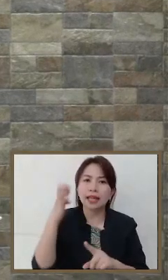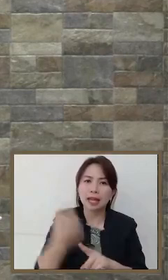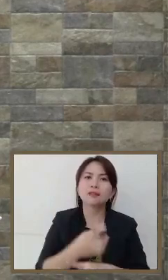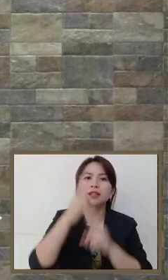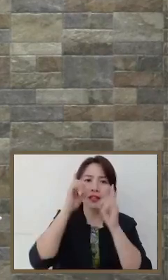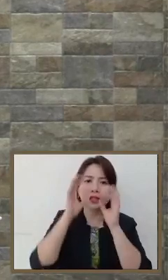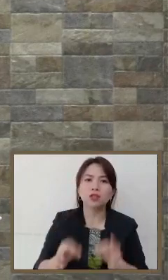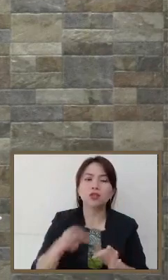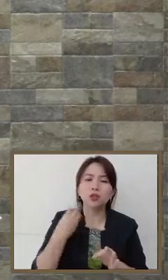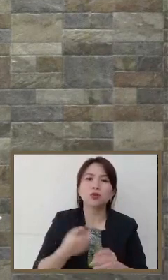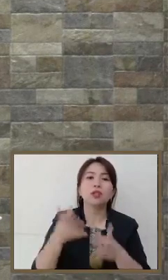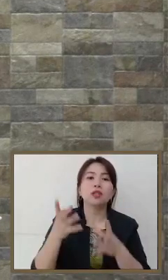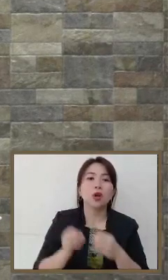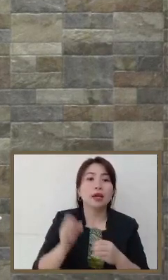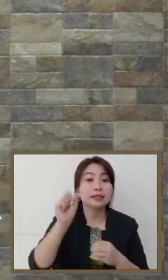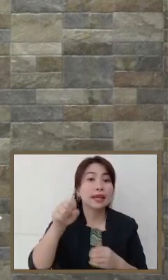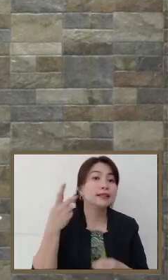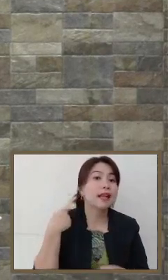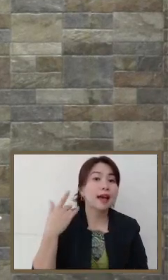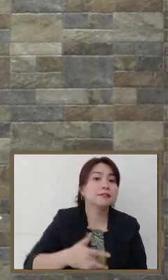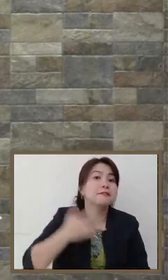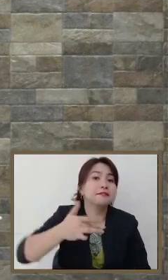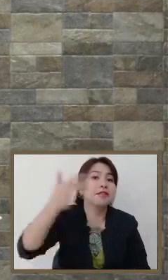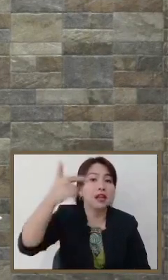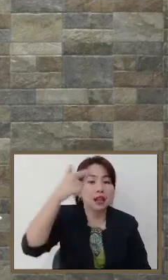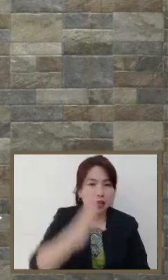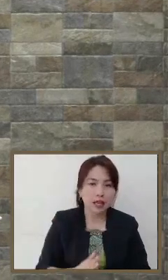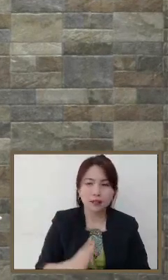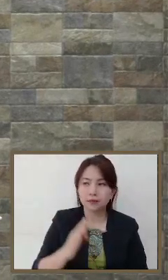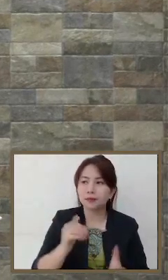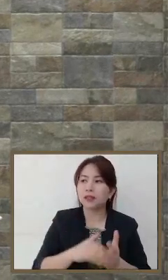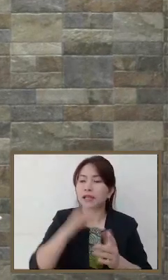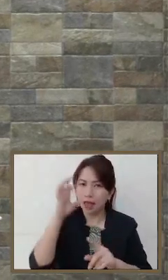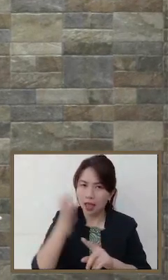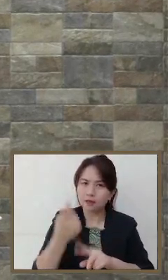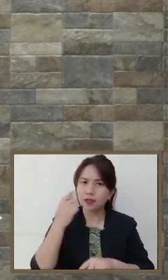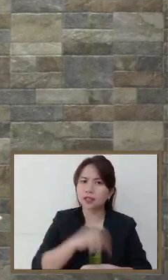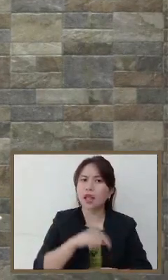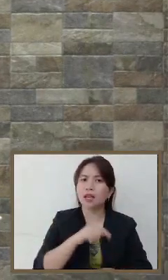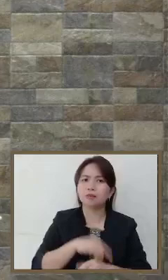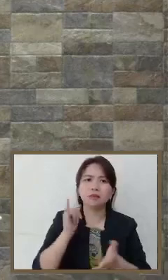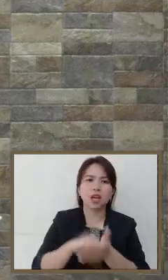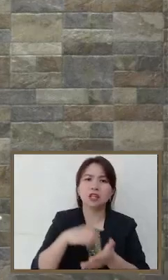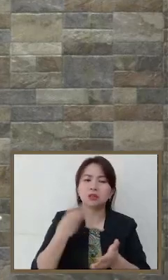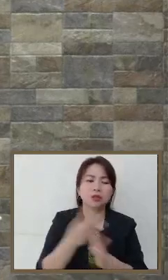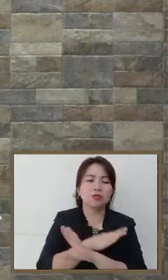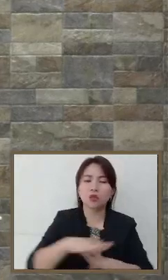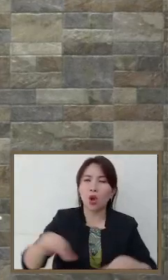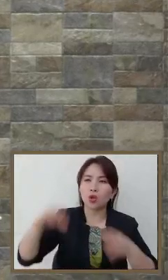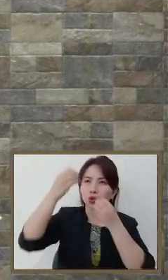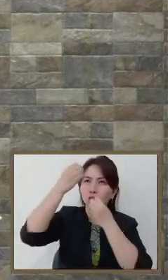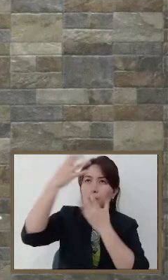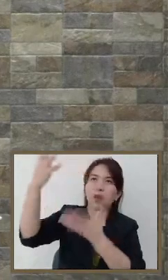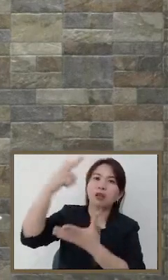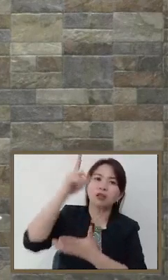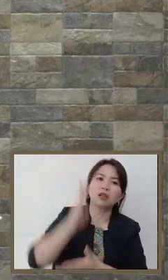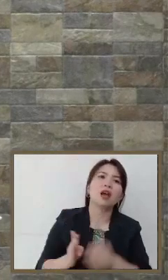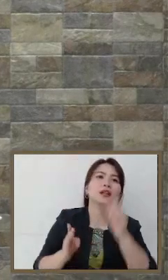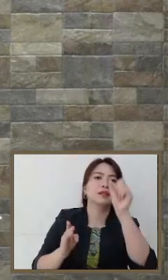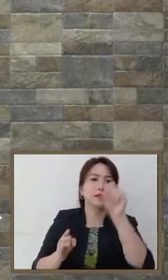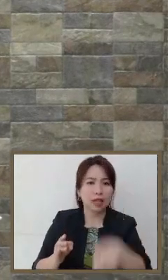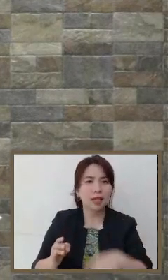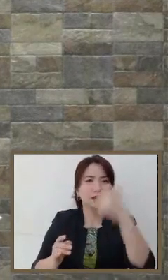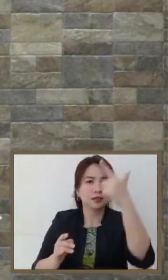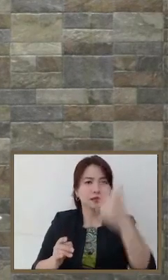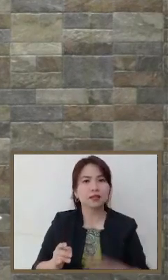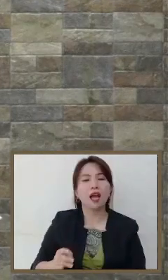natin merong nararamdaman ng Diyos every time na hindi natin sinusunod ang Diyos merong nararamdaman ng Diyos